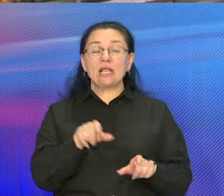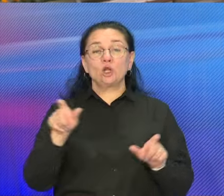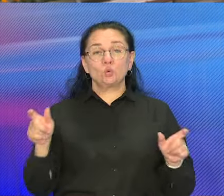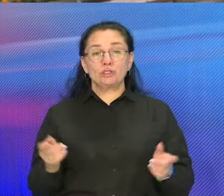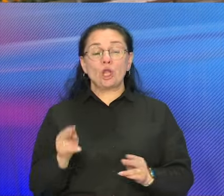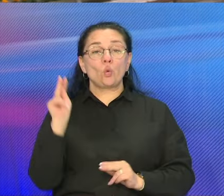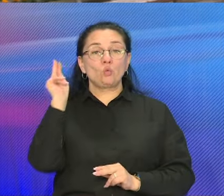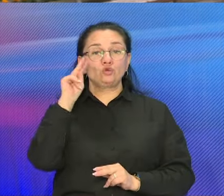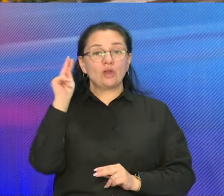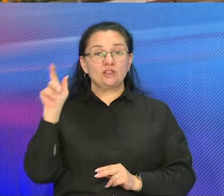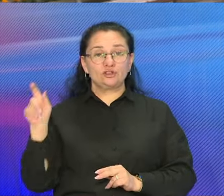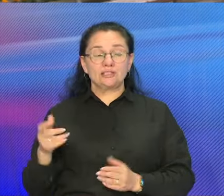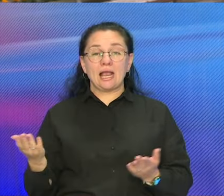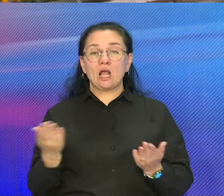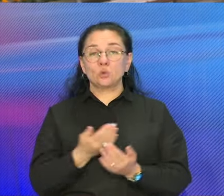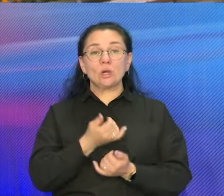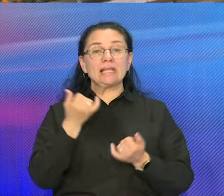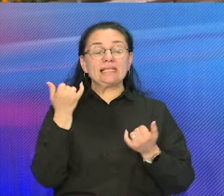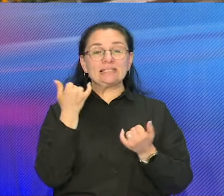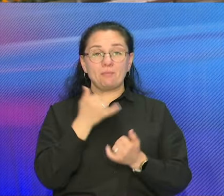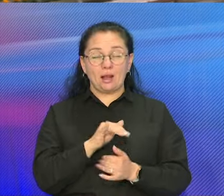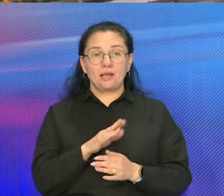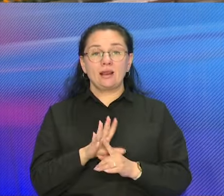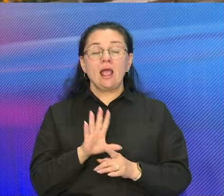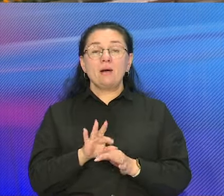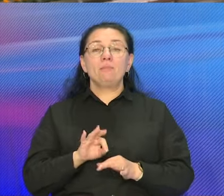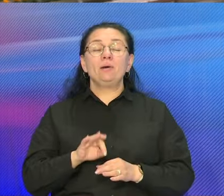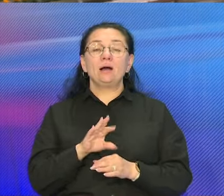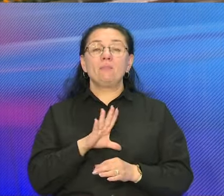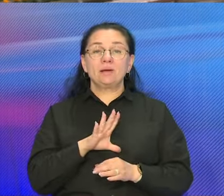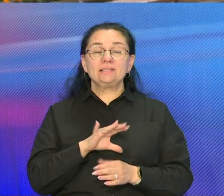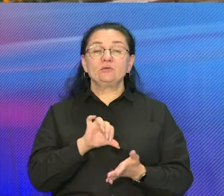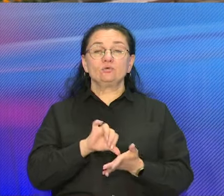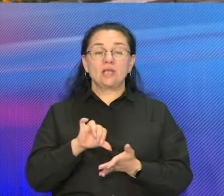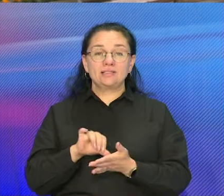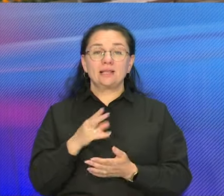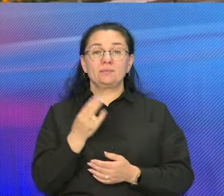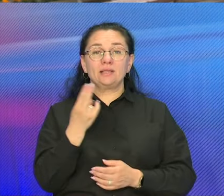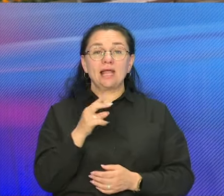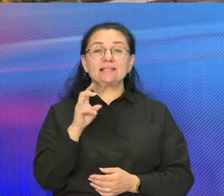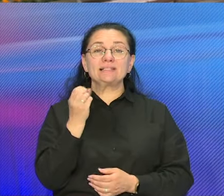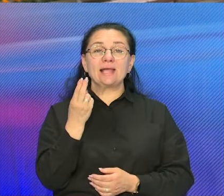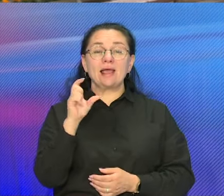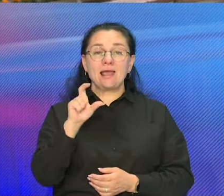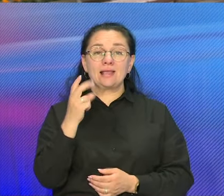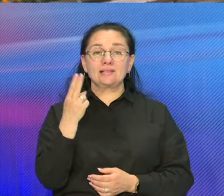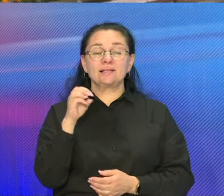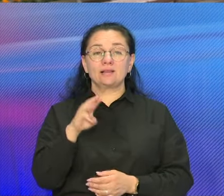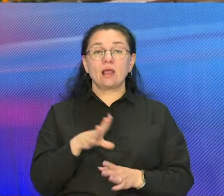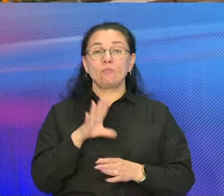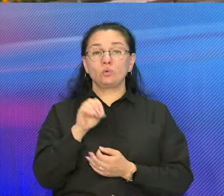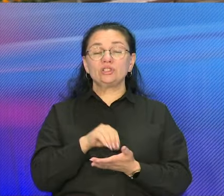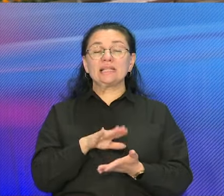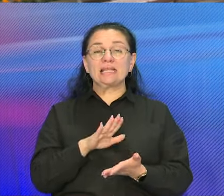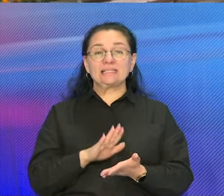учащихся, которые не смогли пройти централизованное тестирование по уважительной причине в основные дни С 10 июня начнется регистрация